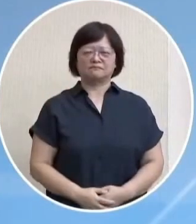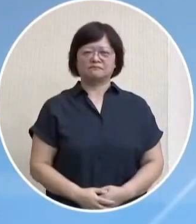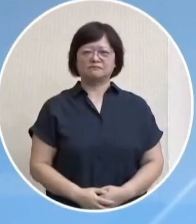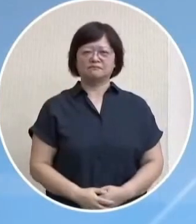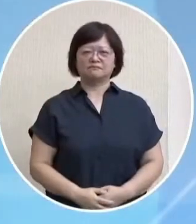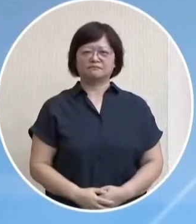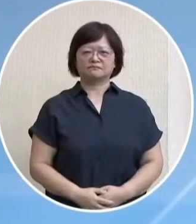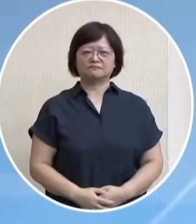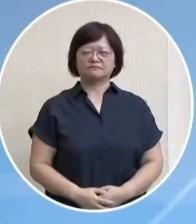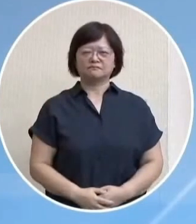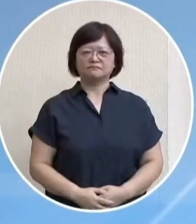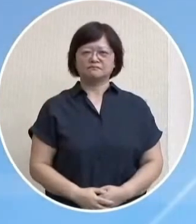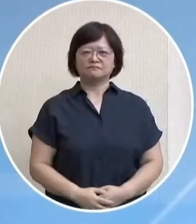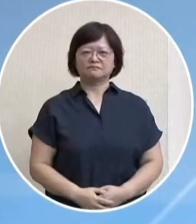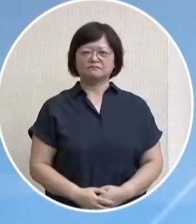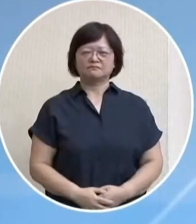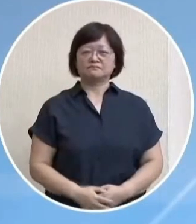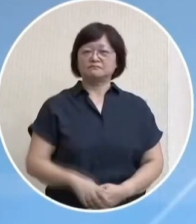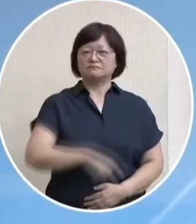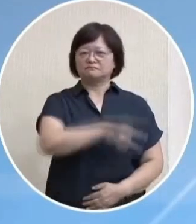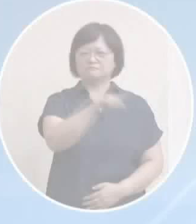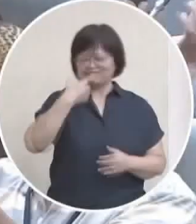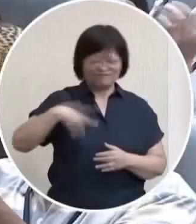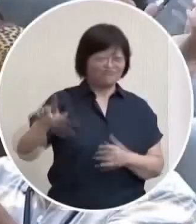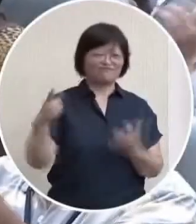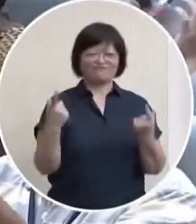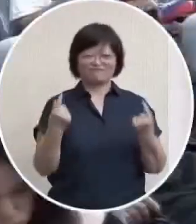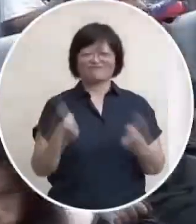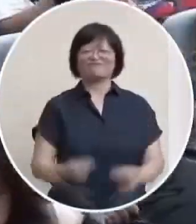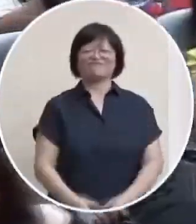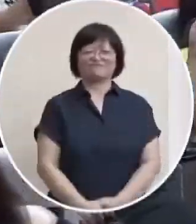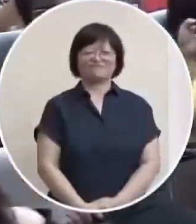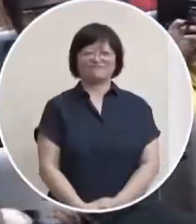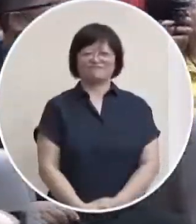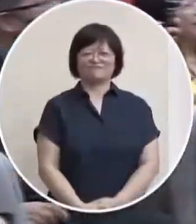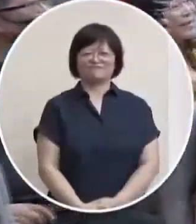我们必须下架民进党。